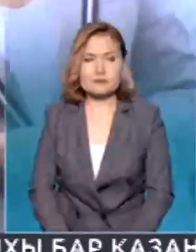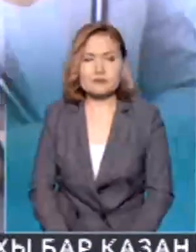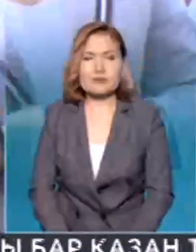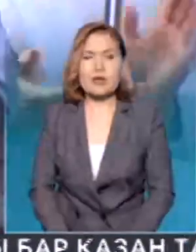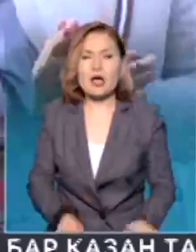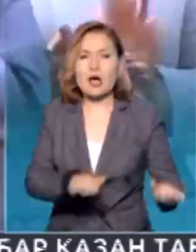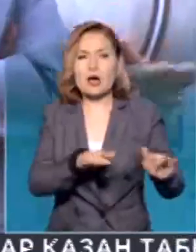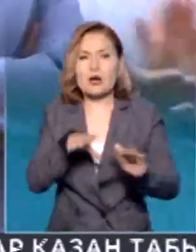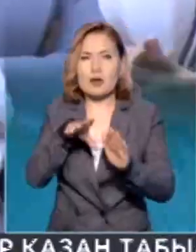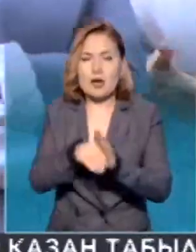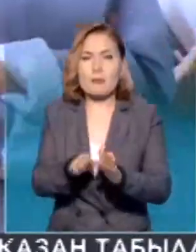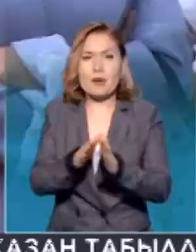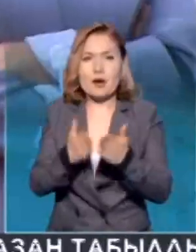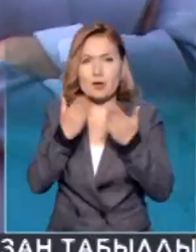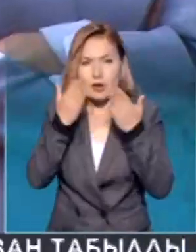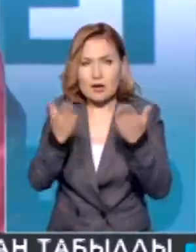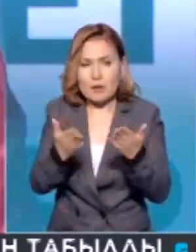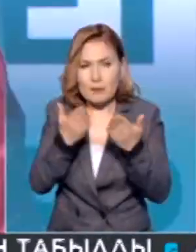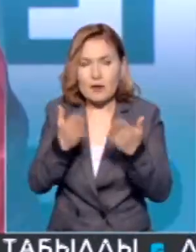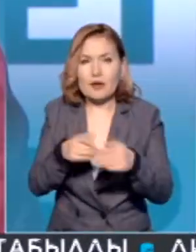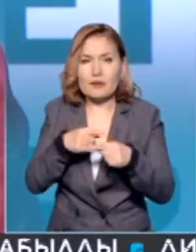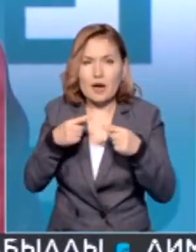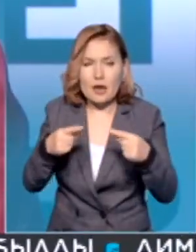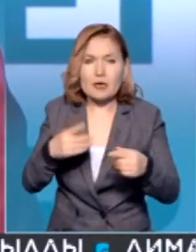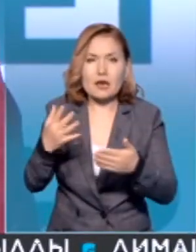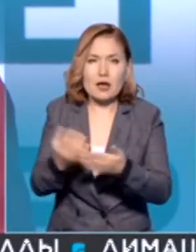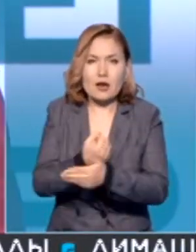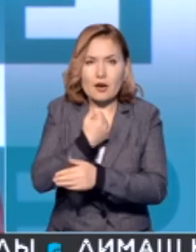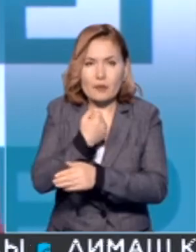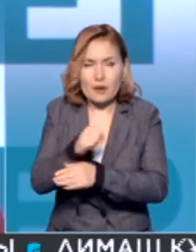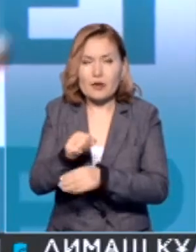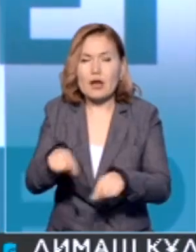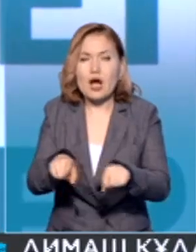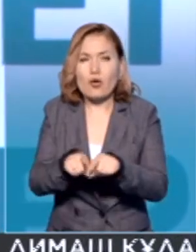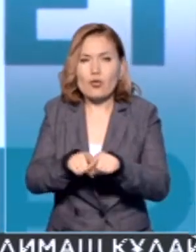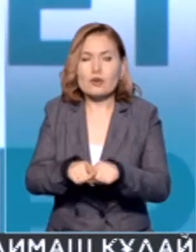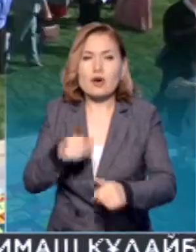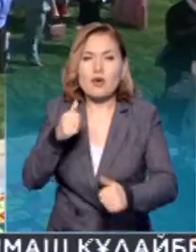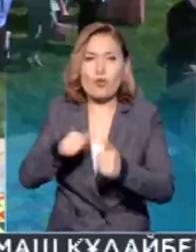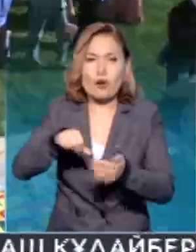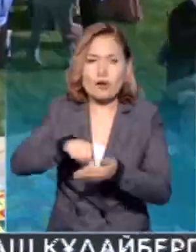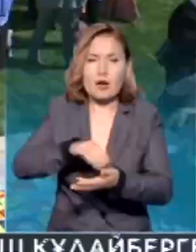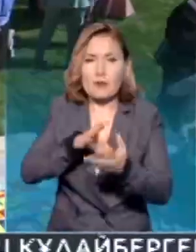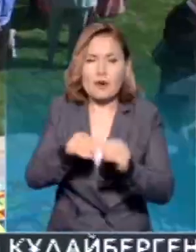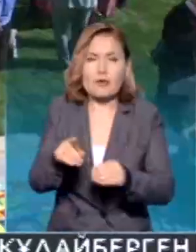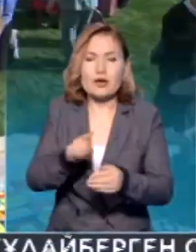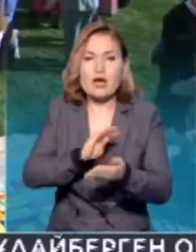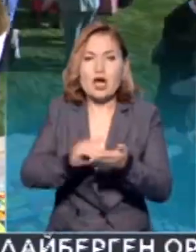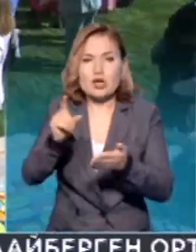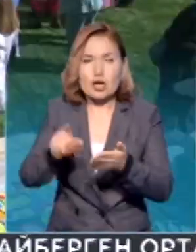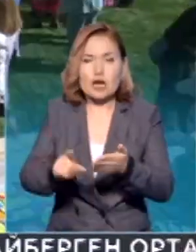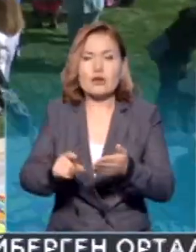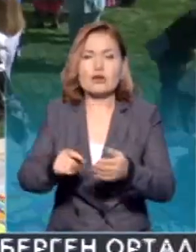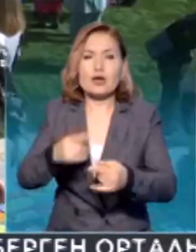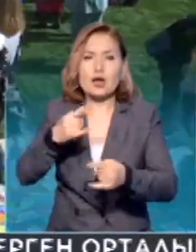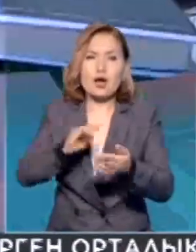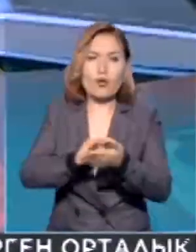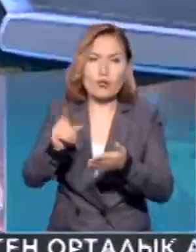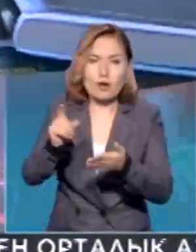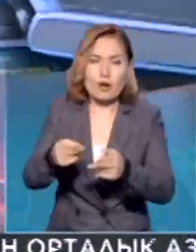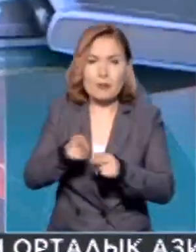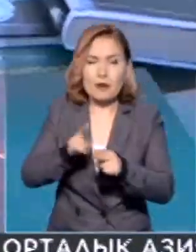Шар аясында кітап оқу жетістік трамплині атты нетворкинг ұйымдастырылды. Оған жазушылар, журналистер, редакторлар